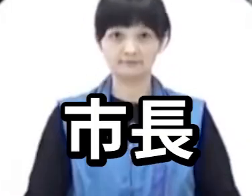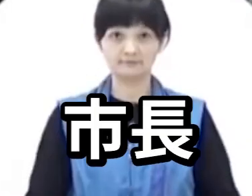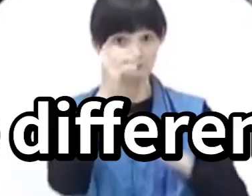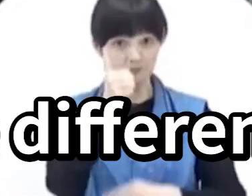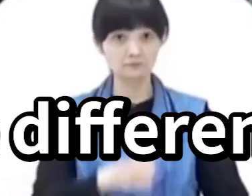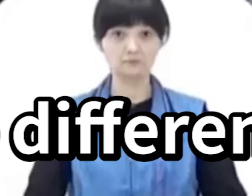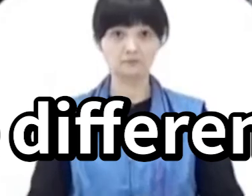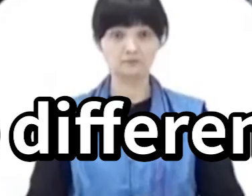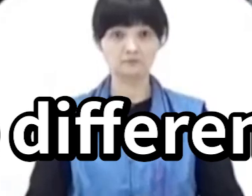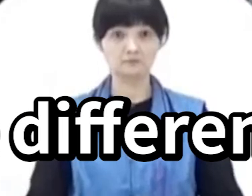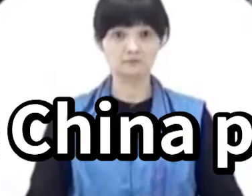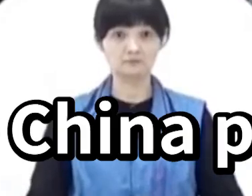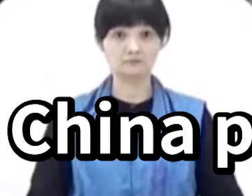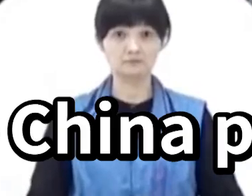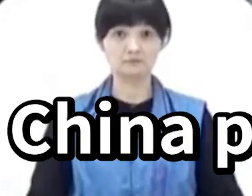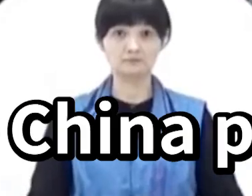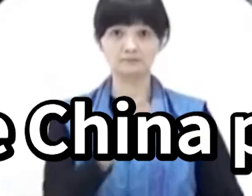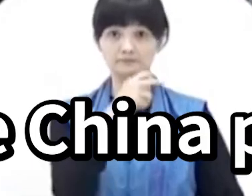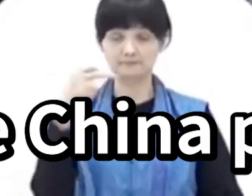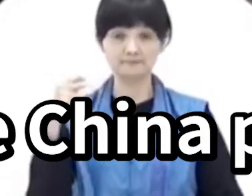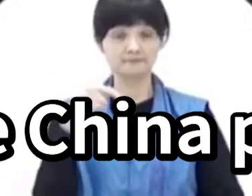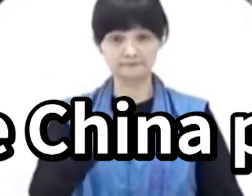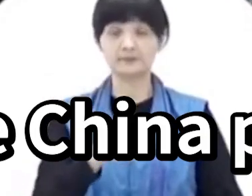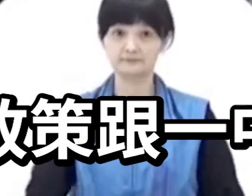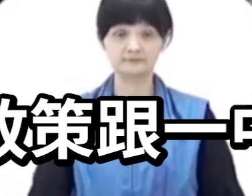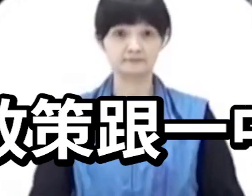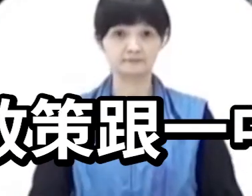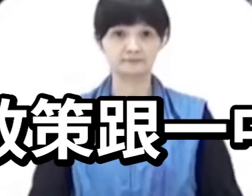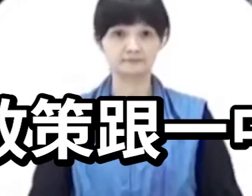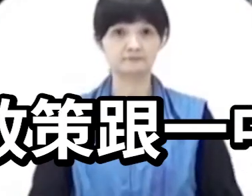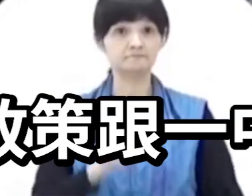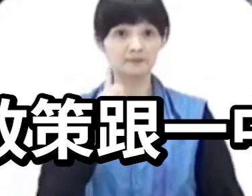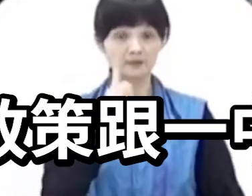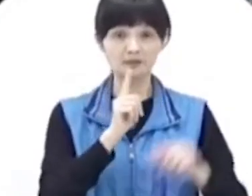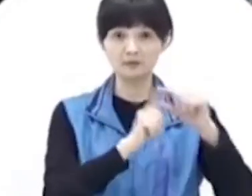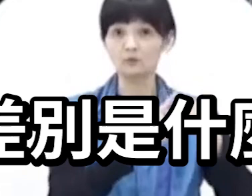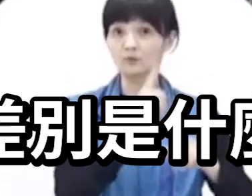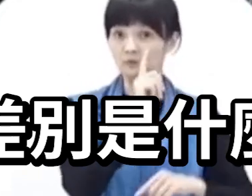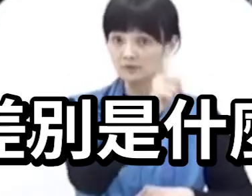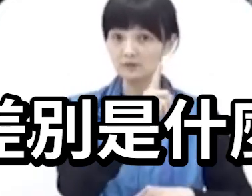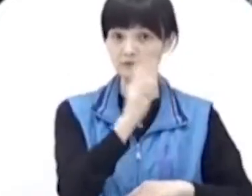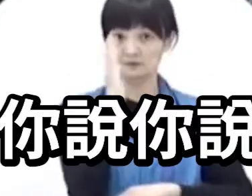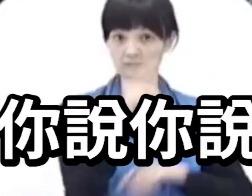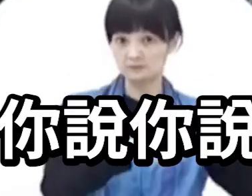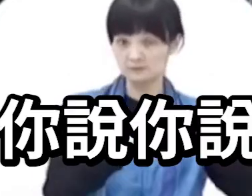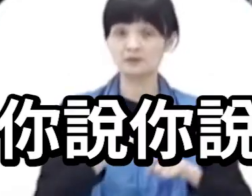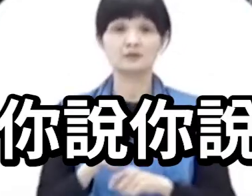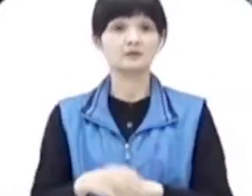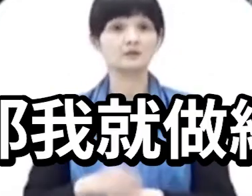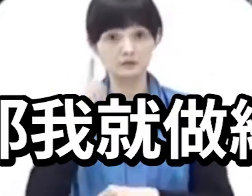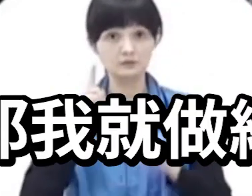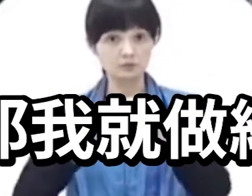了。市长 ，What are the differences between one China policy and one China principle？ 一中政策跟一中原则差别是什么？ 你说，你